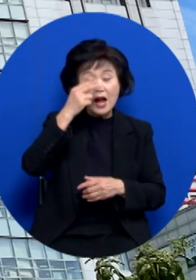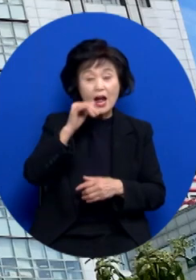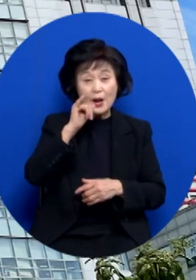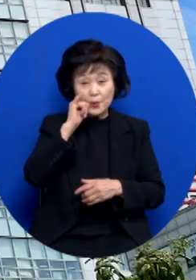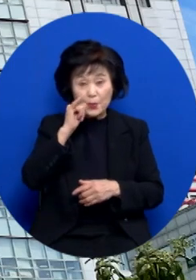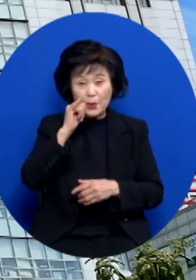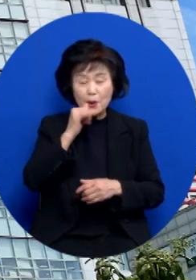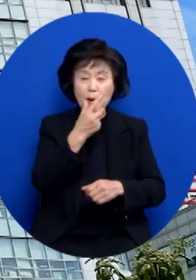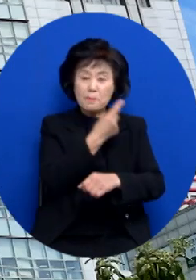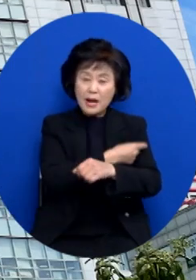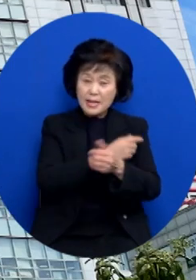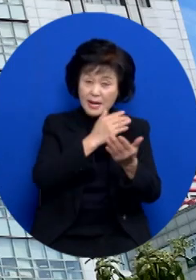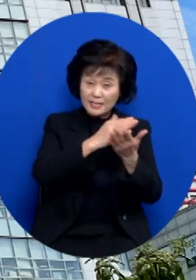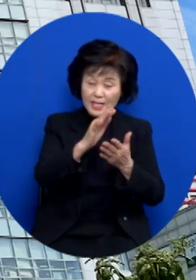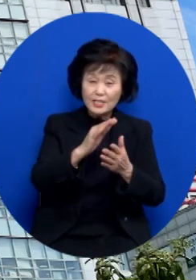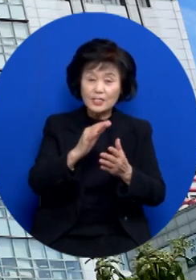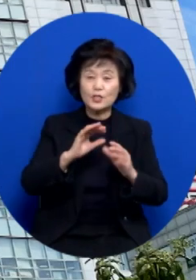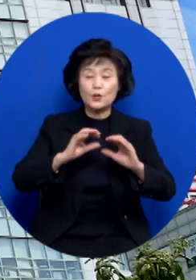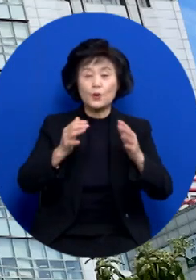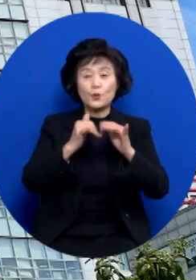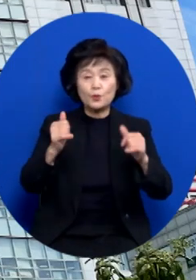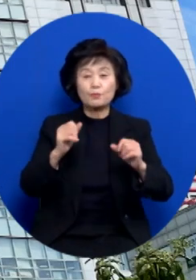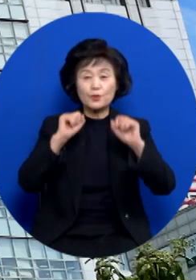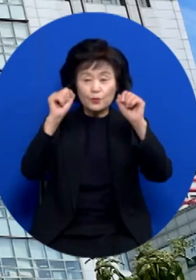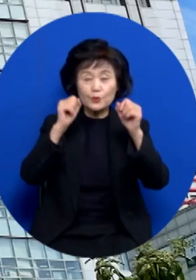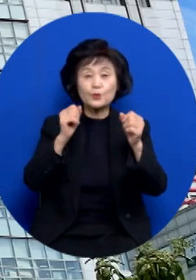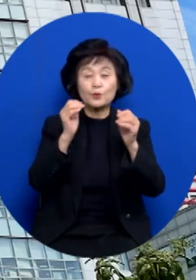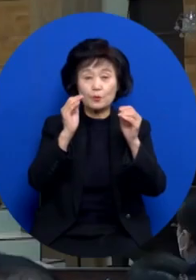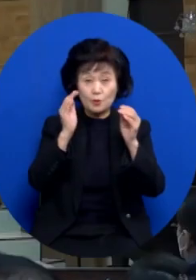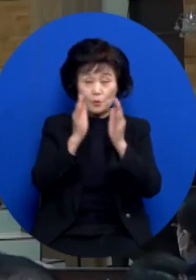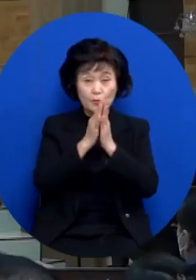한국알코올중독마약퇴치운동본부 발대식이 한국기독교연합회관에서 열렸습니다.